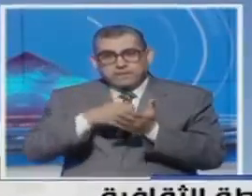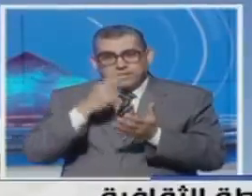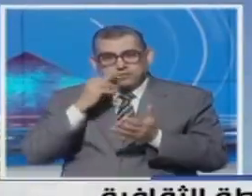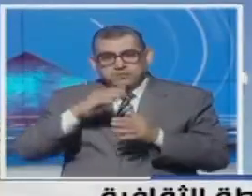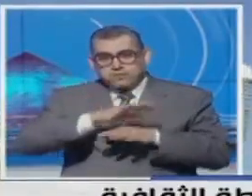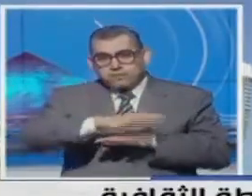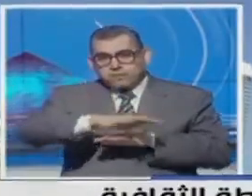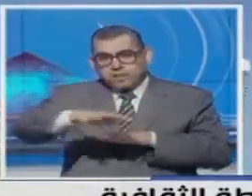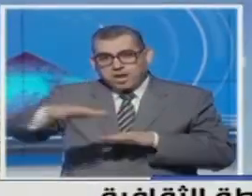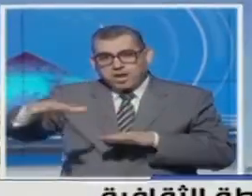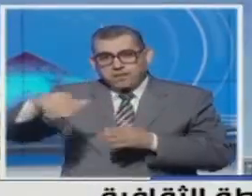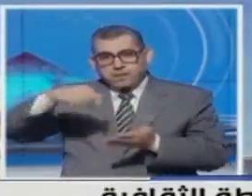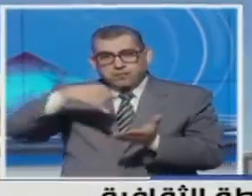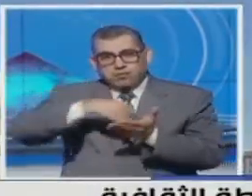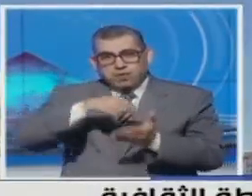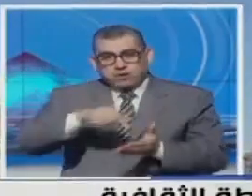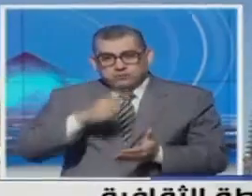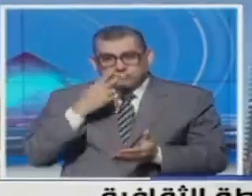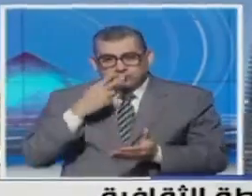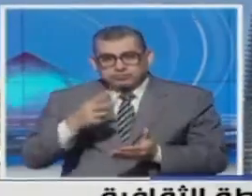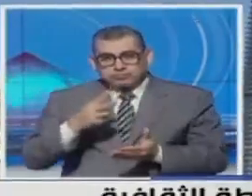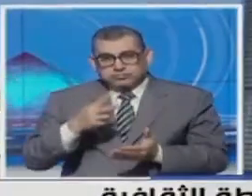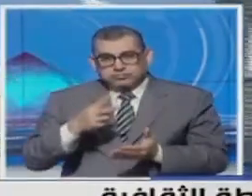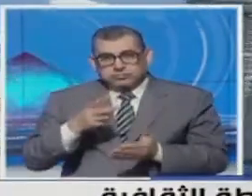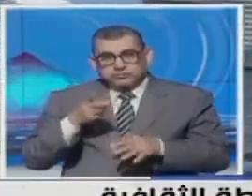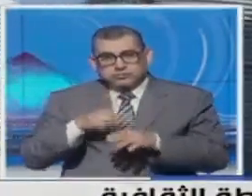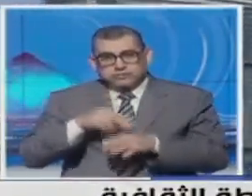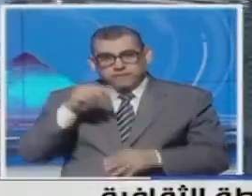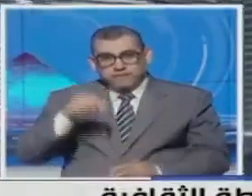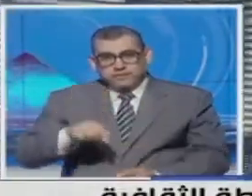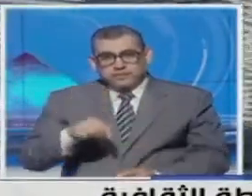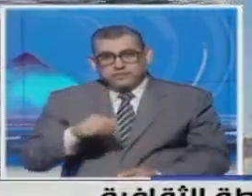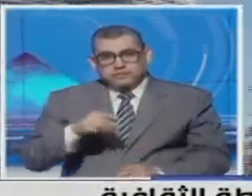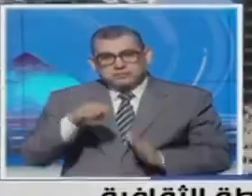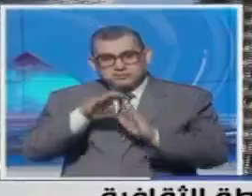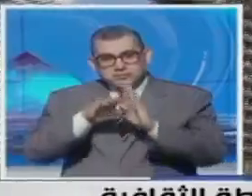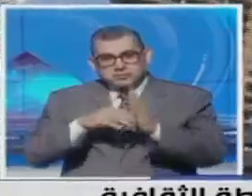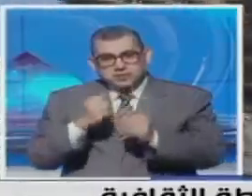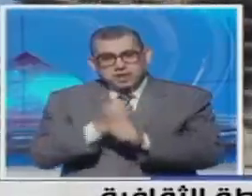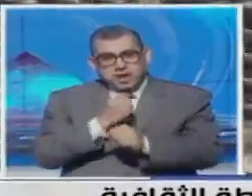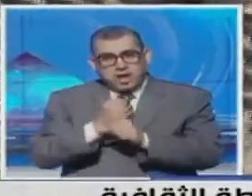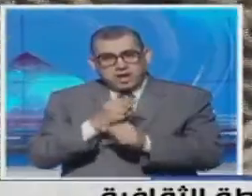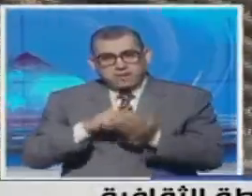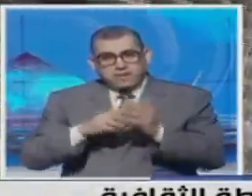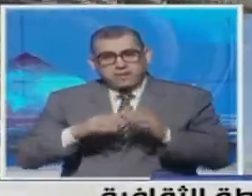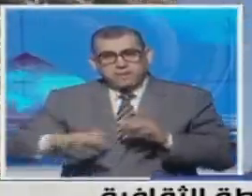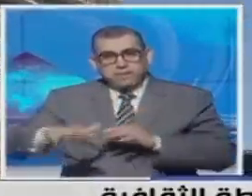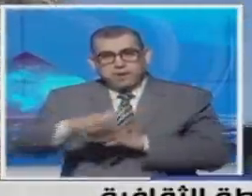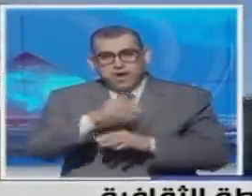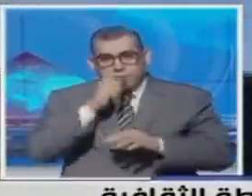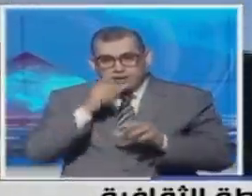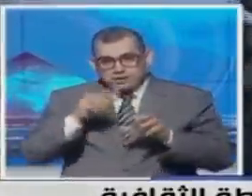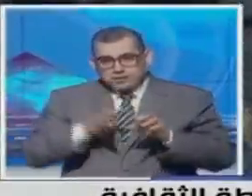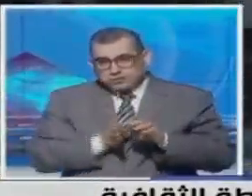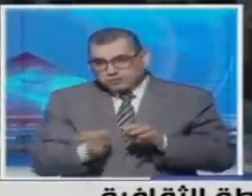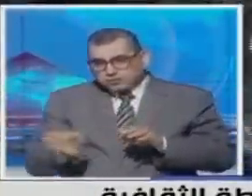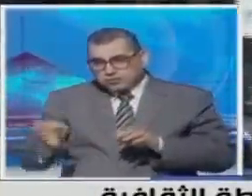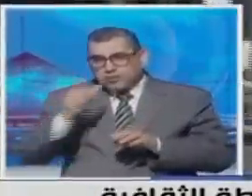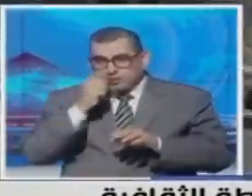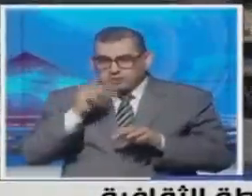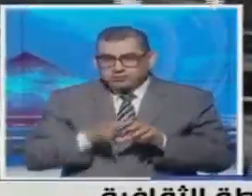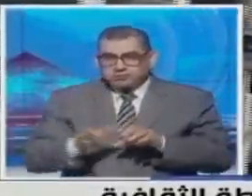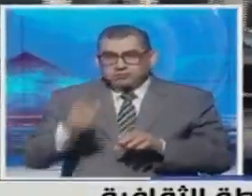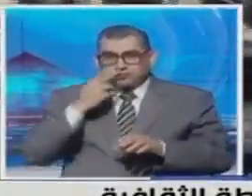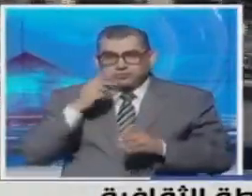ساحل البحر المتوسط، وأيضا هناك تجهيزات لبحيرة صناعية يمكن تستعرضها